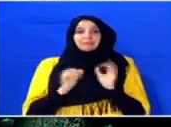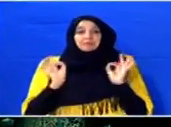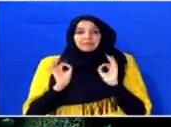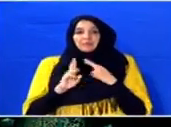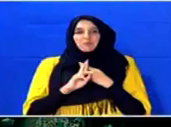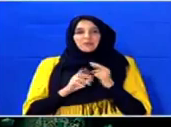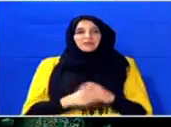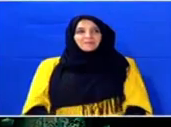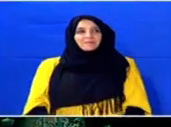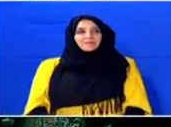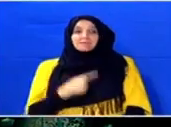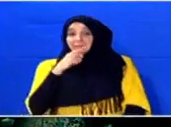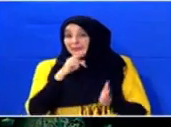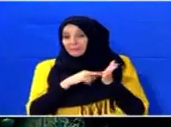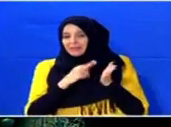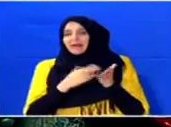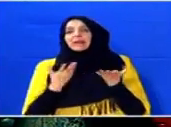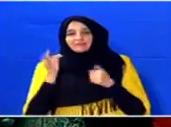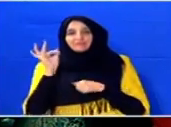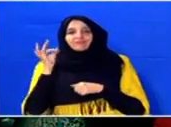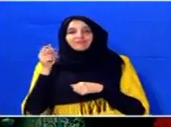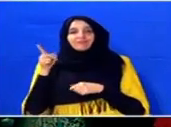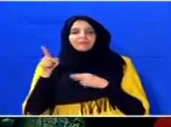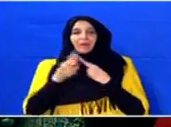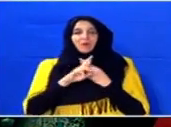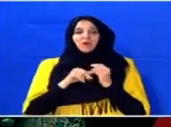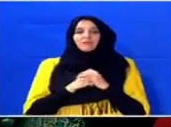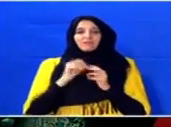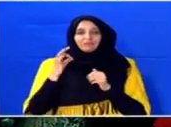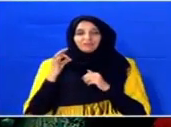مرحبا بك ام ياسر سلام عليكم